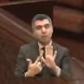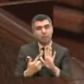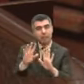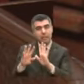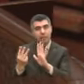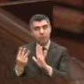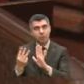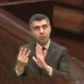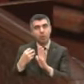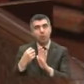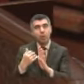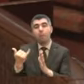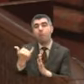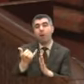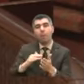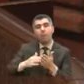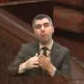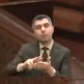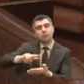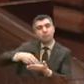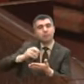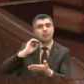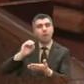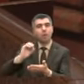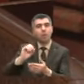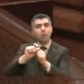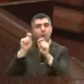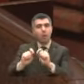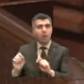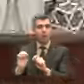السيد الوزير، انتهى الوقت. اسف السيد الوزير، انتهى الوقت.